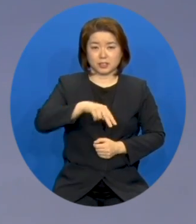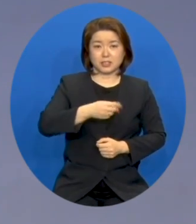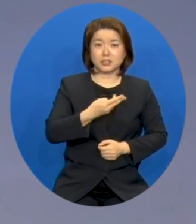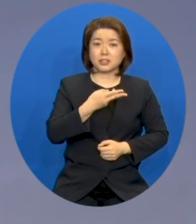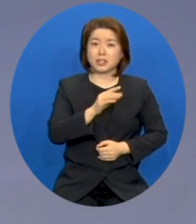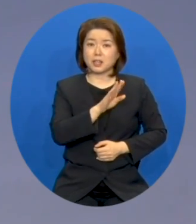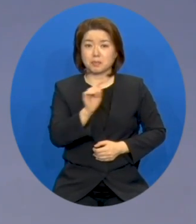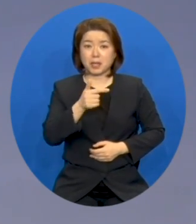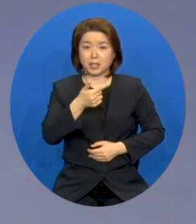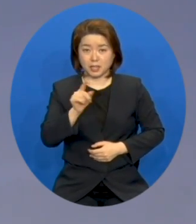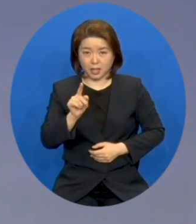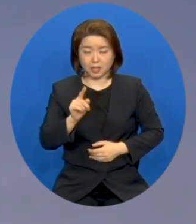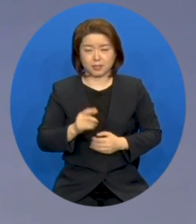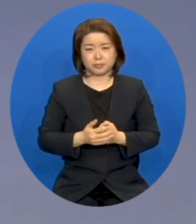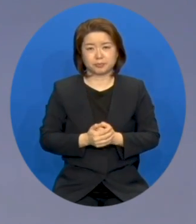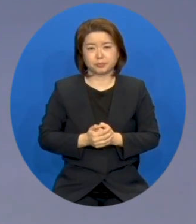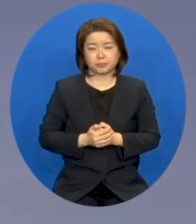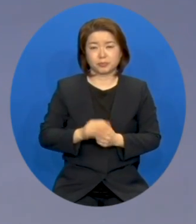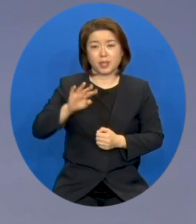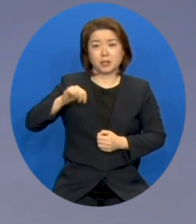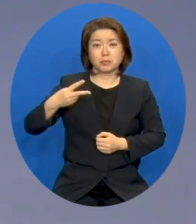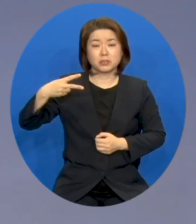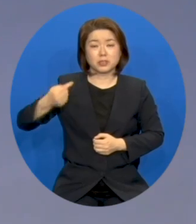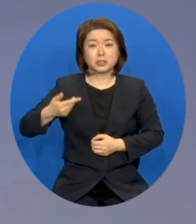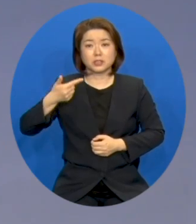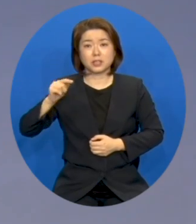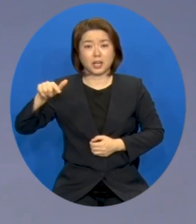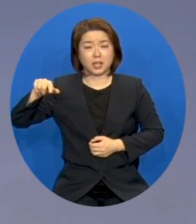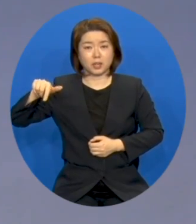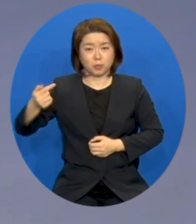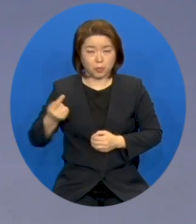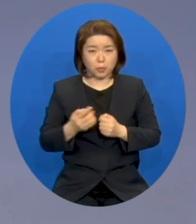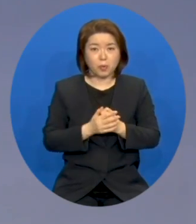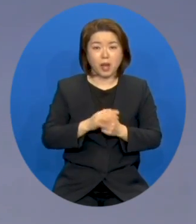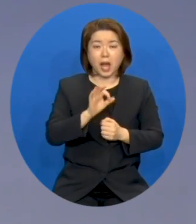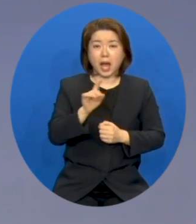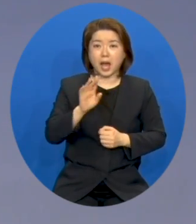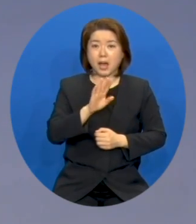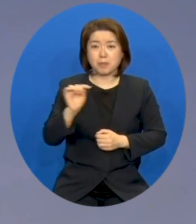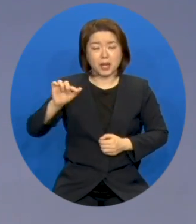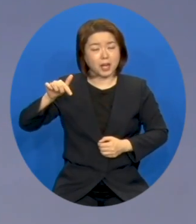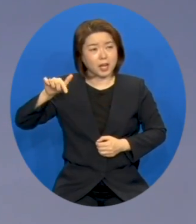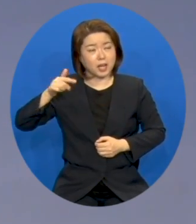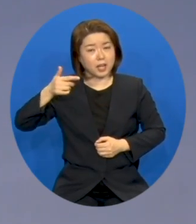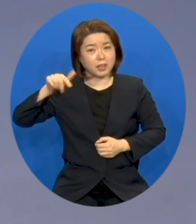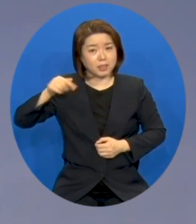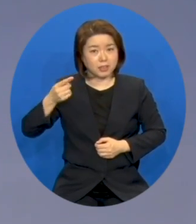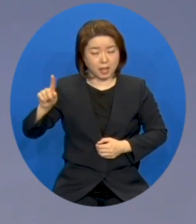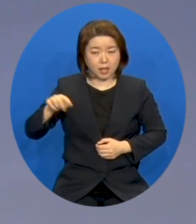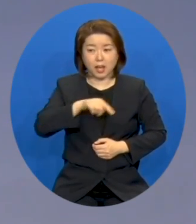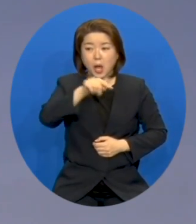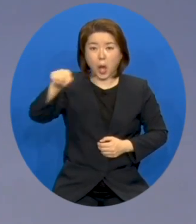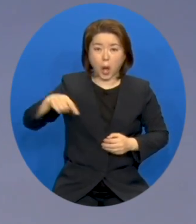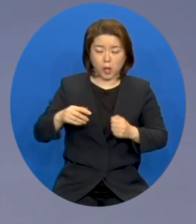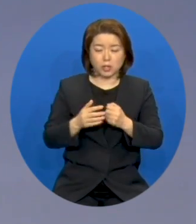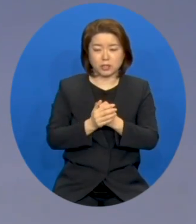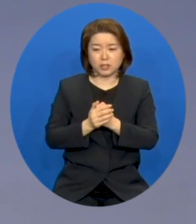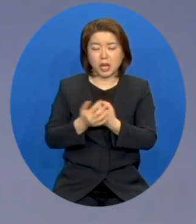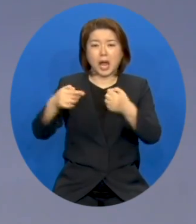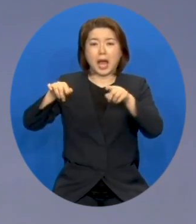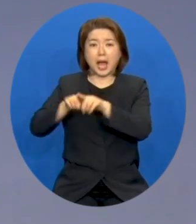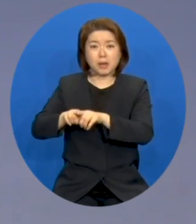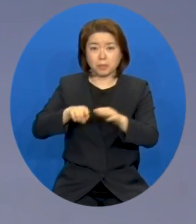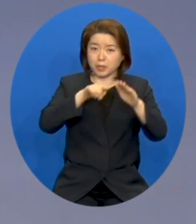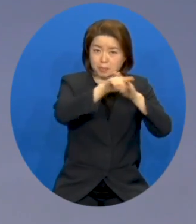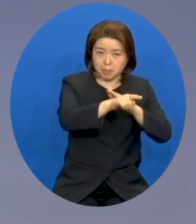스데바나는 부드나도 또 아가이고와 함께 에베소에 있는 사도 바울을 찾아갔습니다. 지금 이